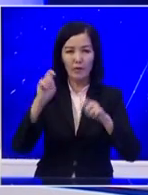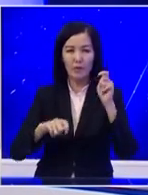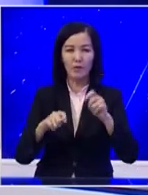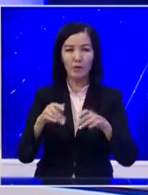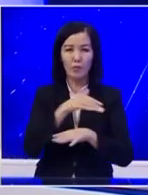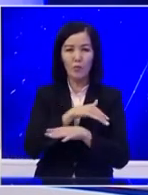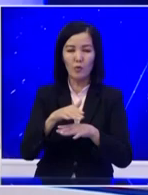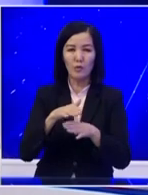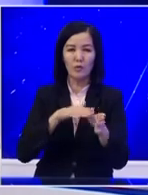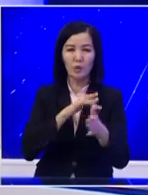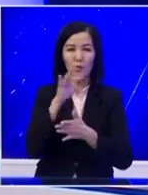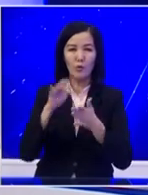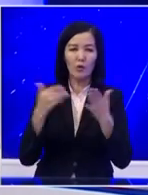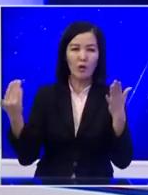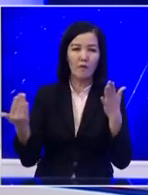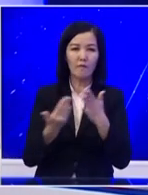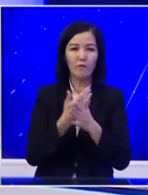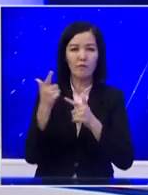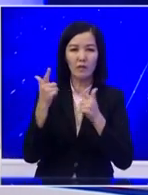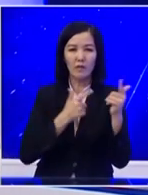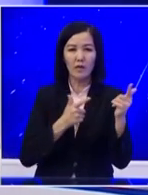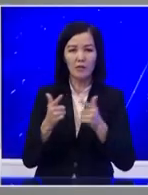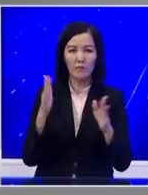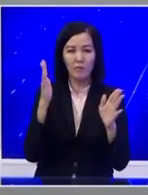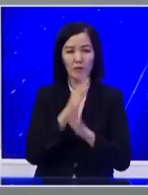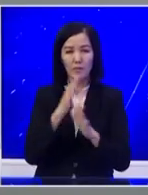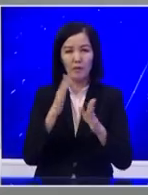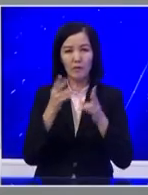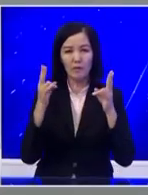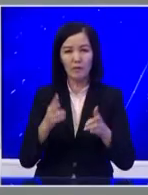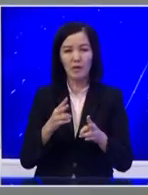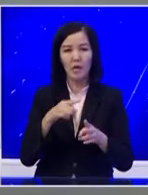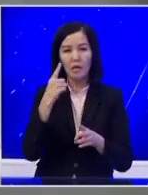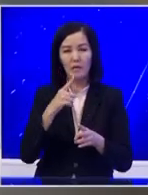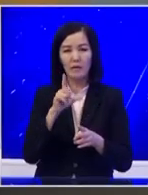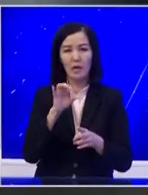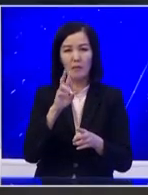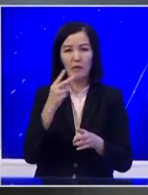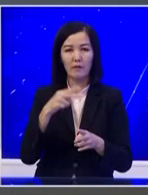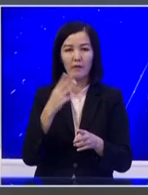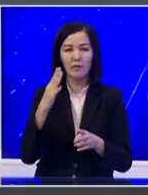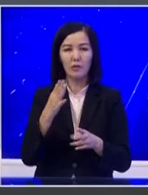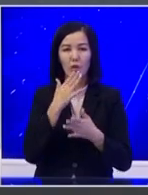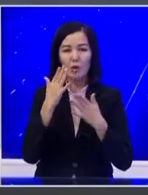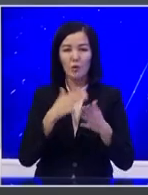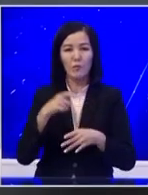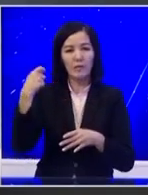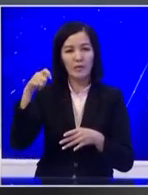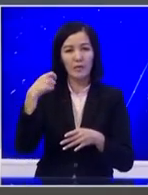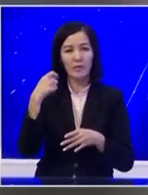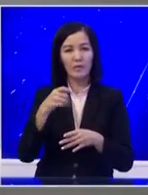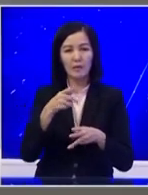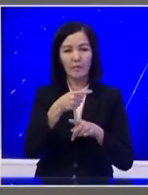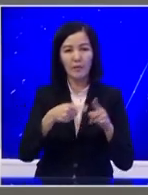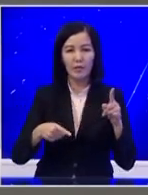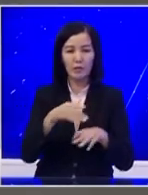улицы города, которые вновь оказались не готовы к капризам природы, передает Хабар-24. Эти любительские кадры сняты на